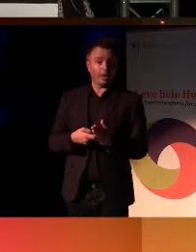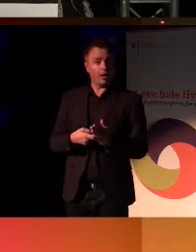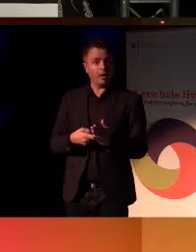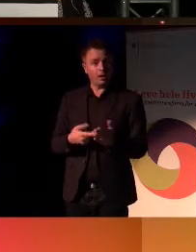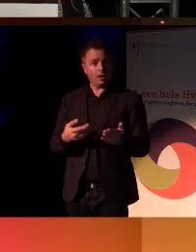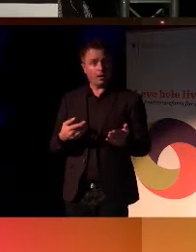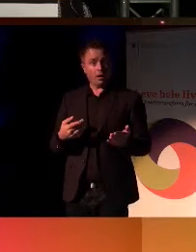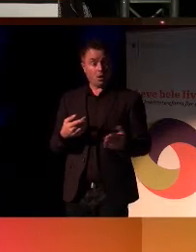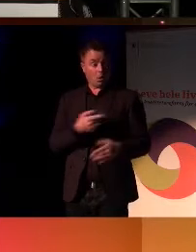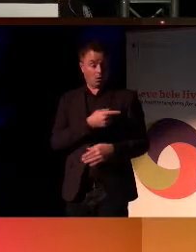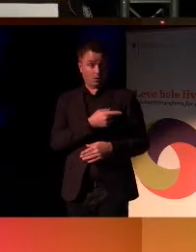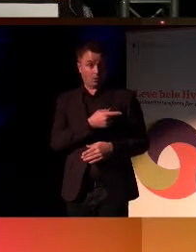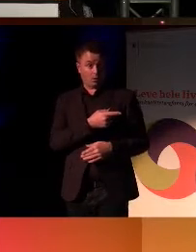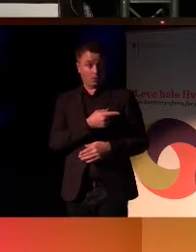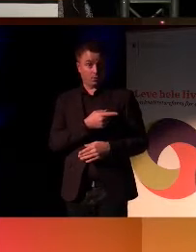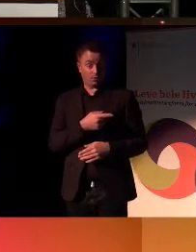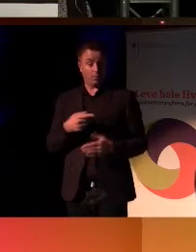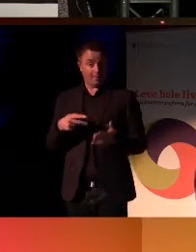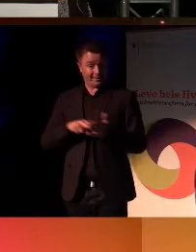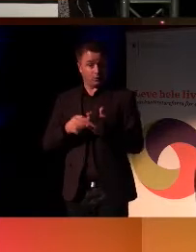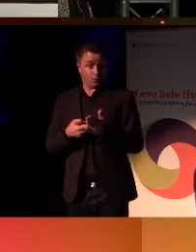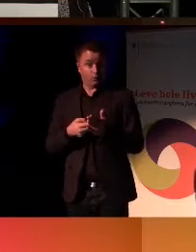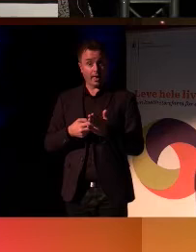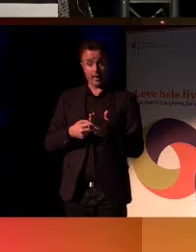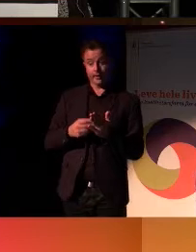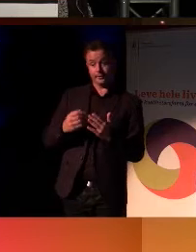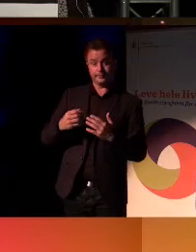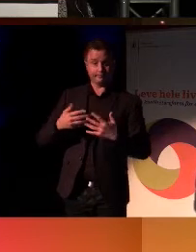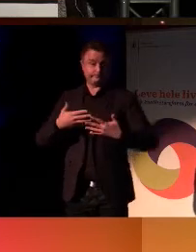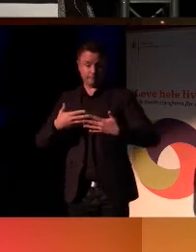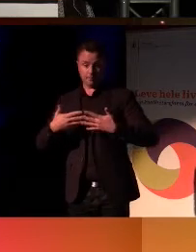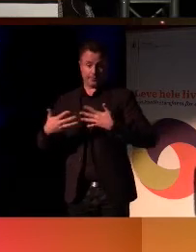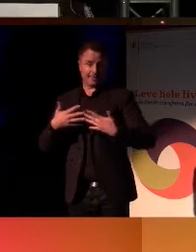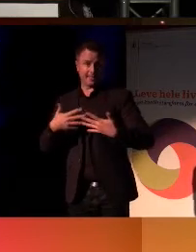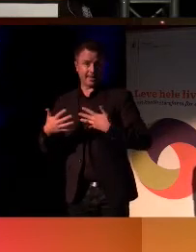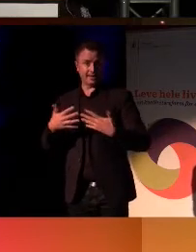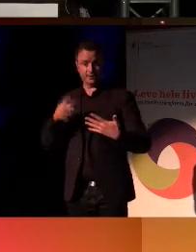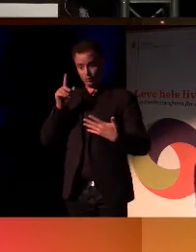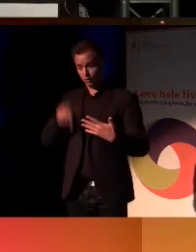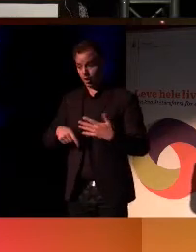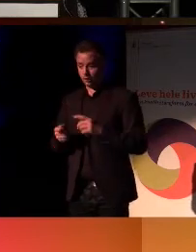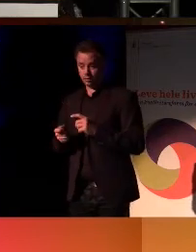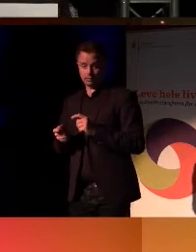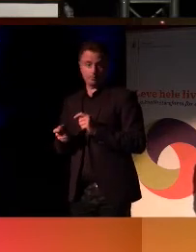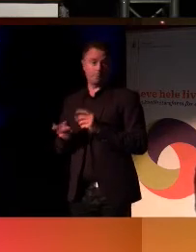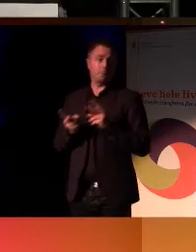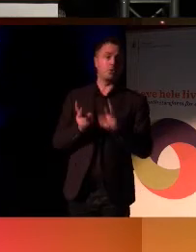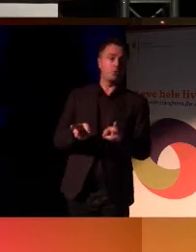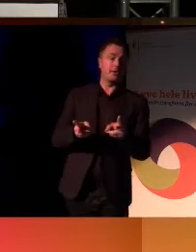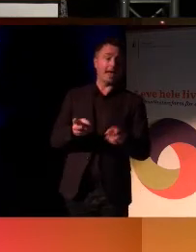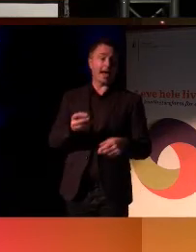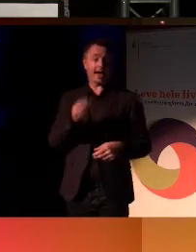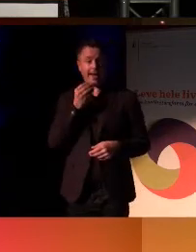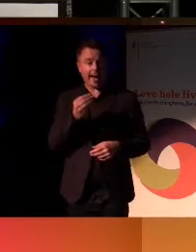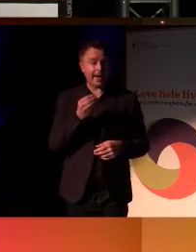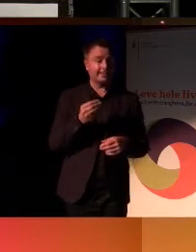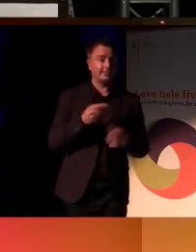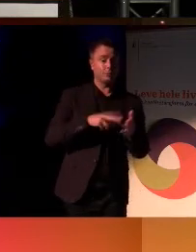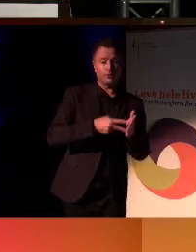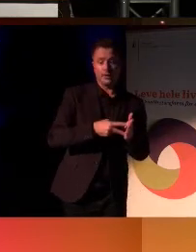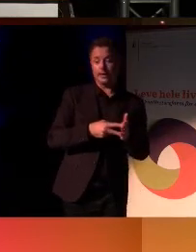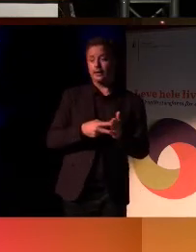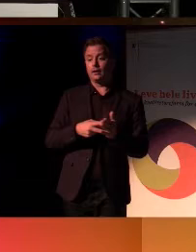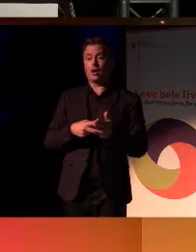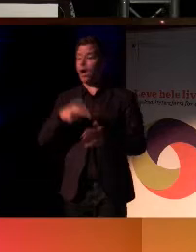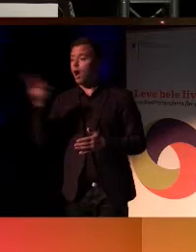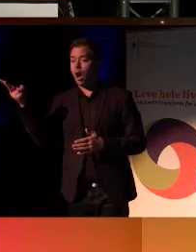jo lykkeligvis generiske. De kan du jo overføre fra trykksår til ernæring til hva det nå måtte være. Men